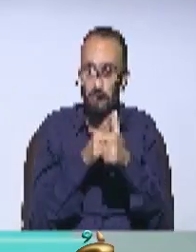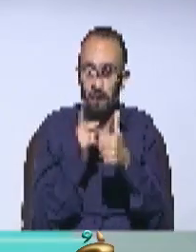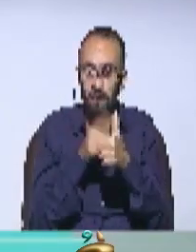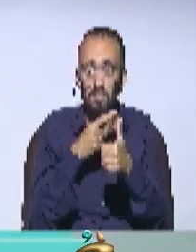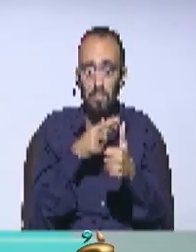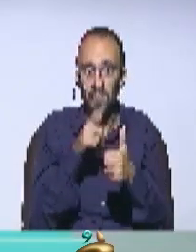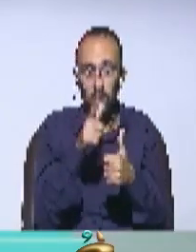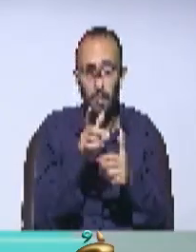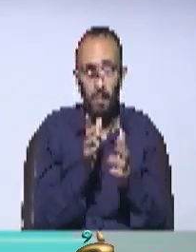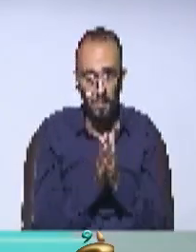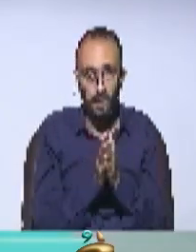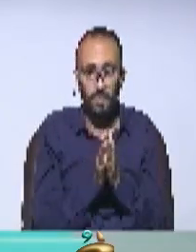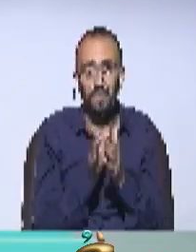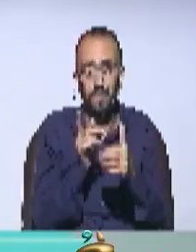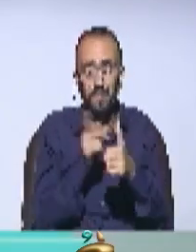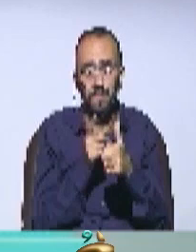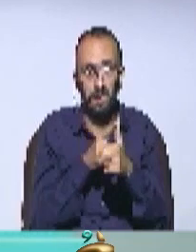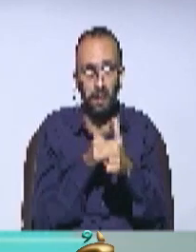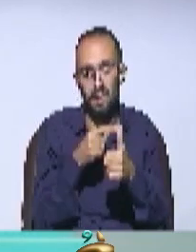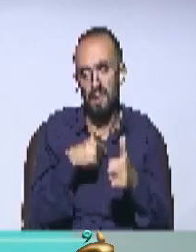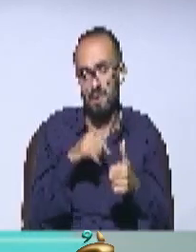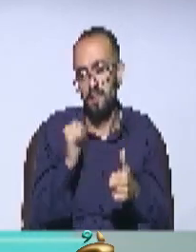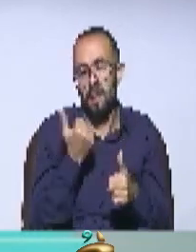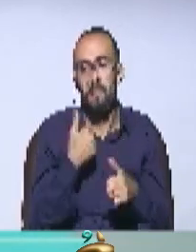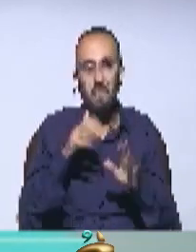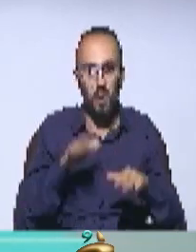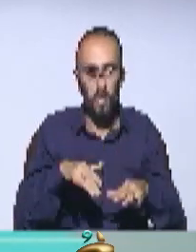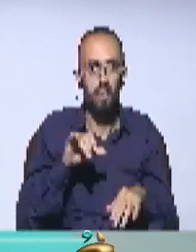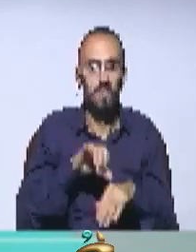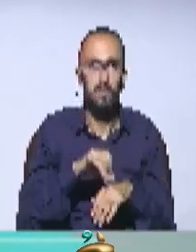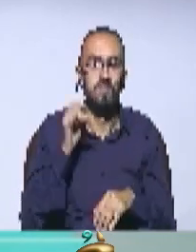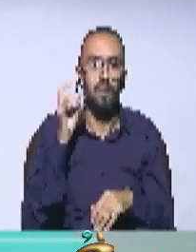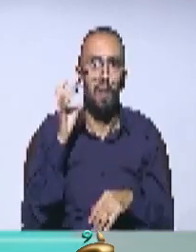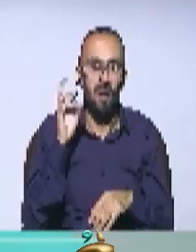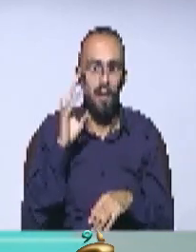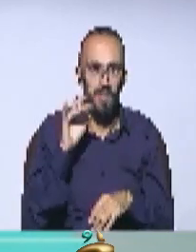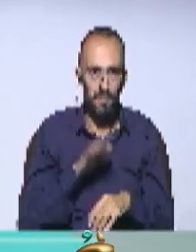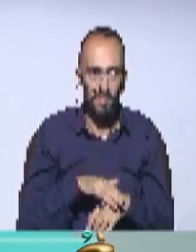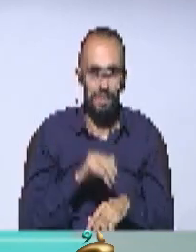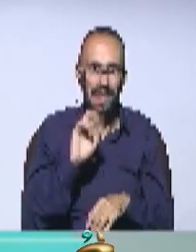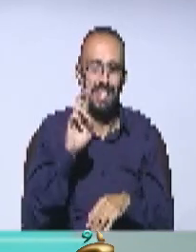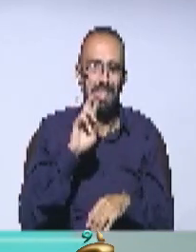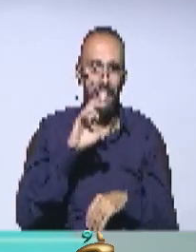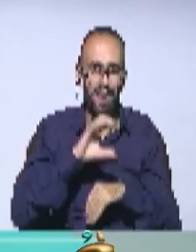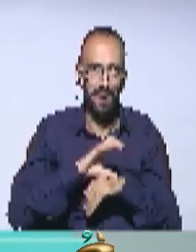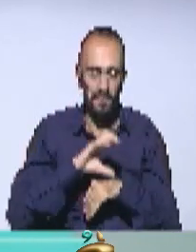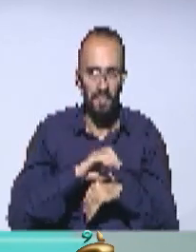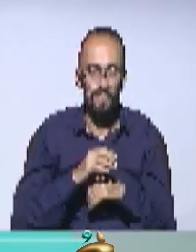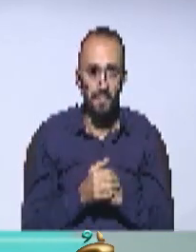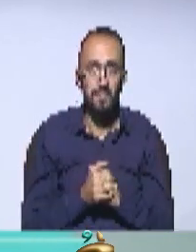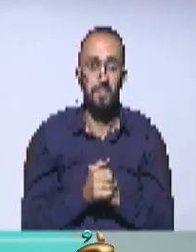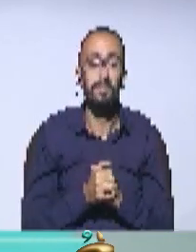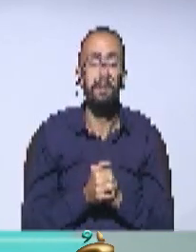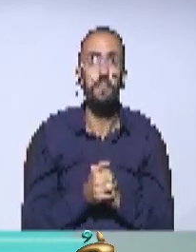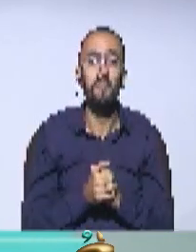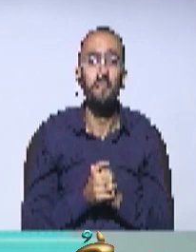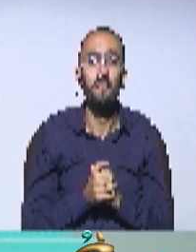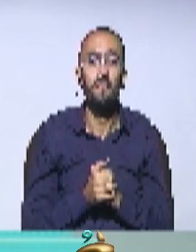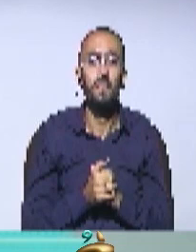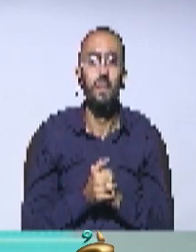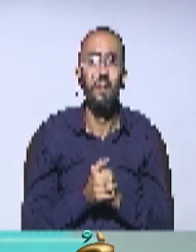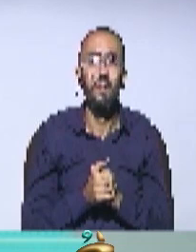يعني عندما كنت موجودا بالأمس في الكاتدرائية استلفت انتباهي عدد من الأمور. الأمر الأول